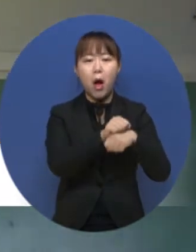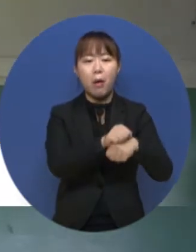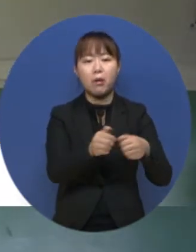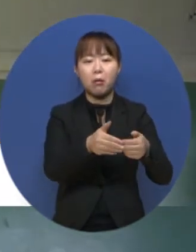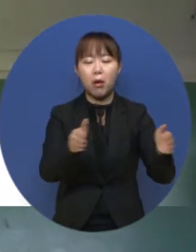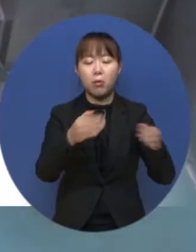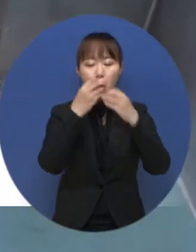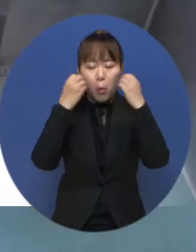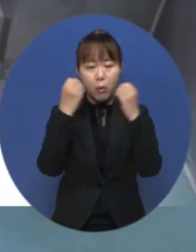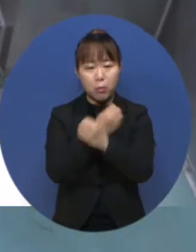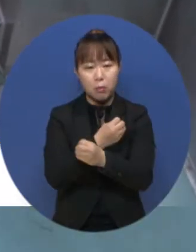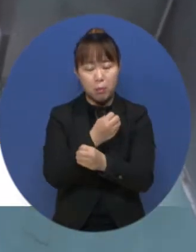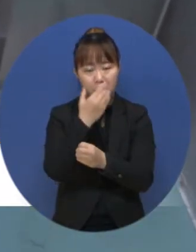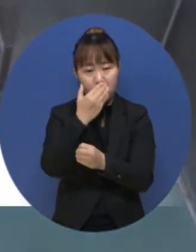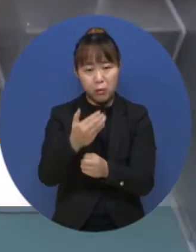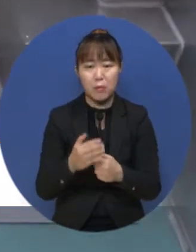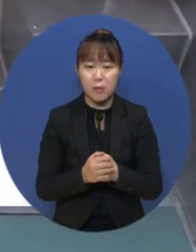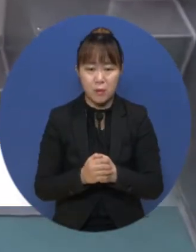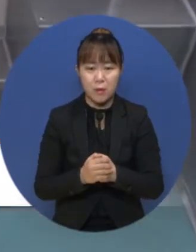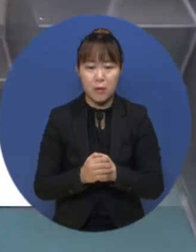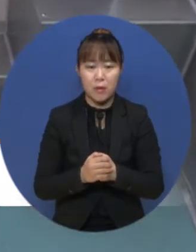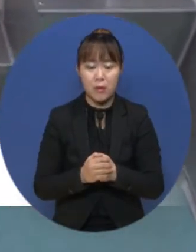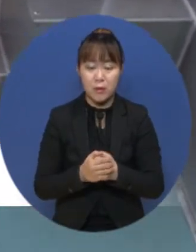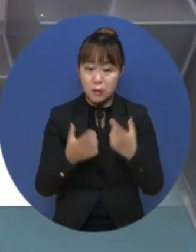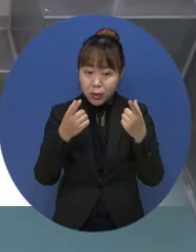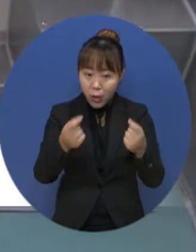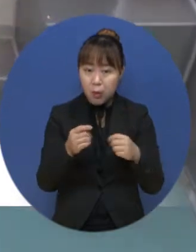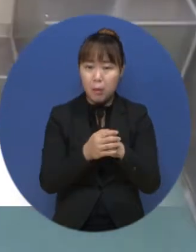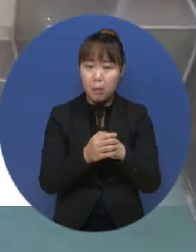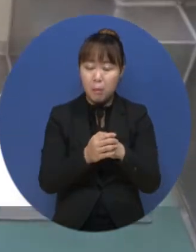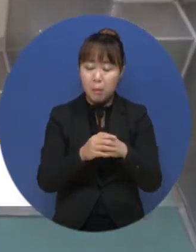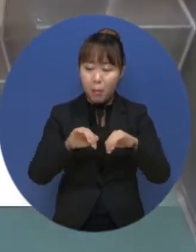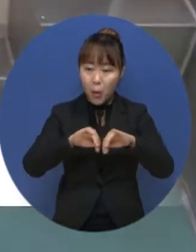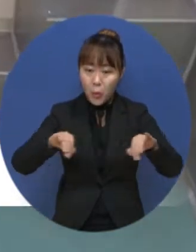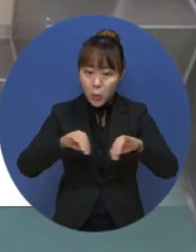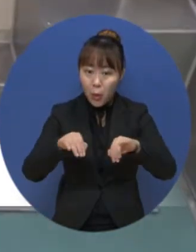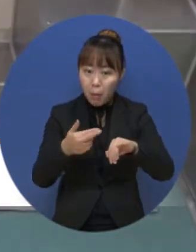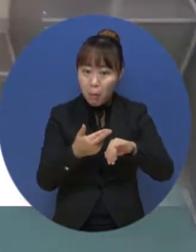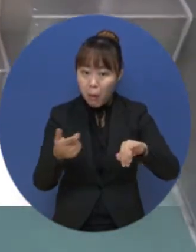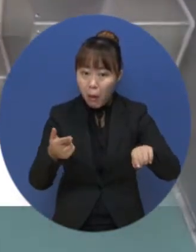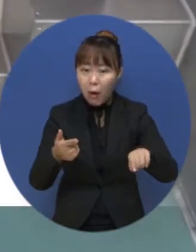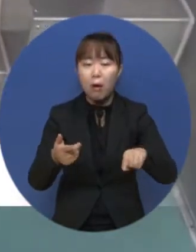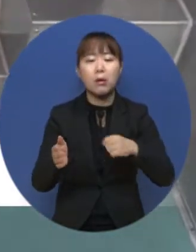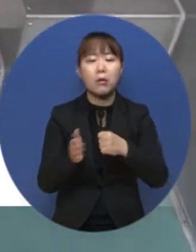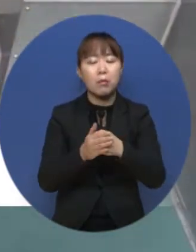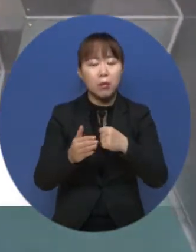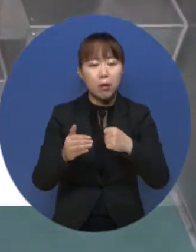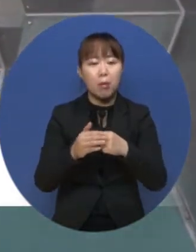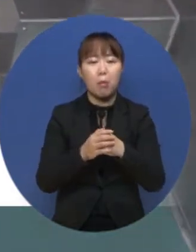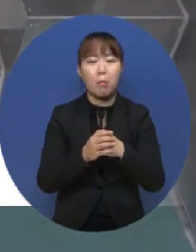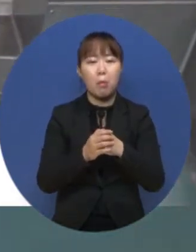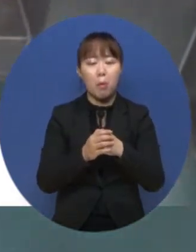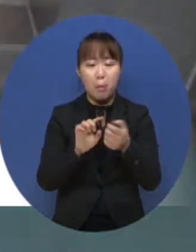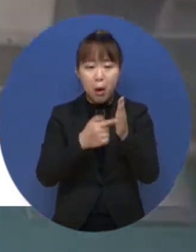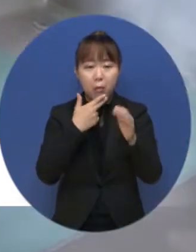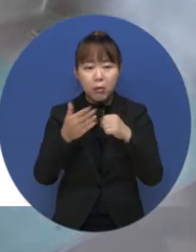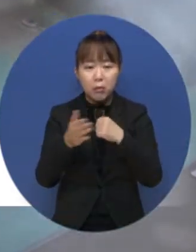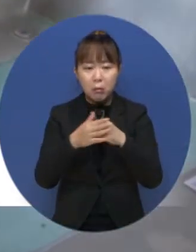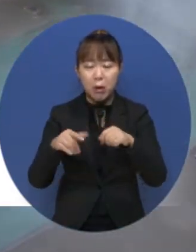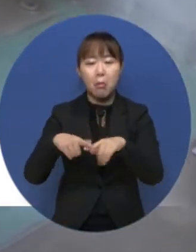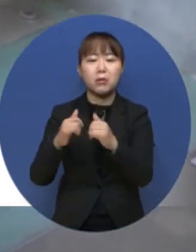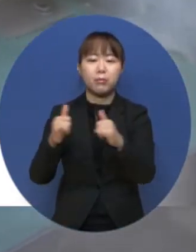정도였습니다. 전동 휠체어석은 별도 표시가 없어 비장애인들은 큰 짐을 쌓아두게